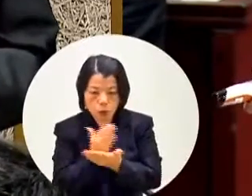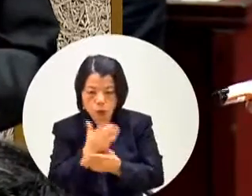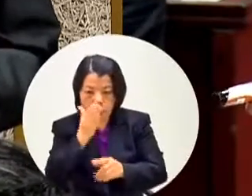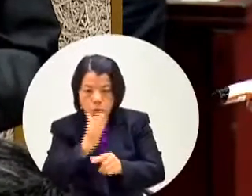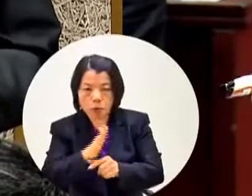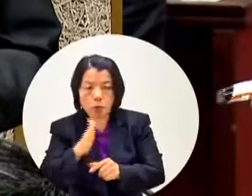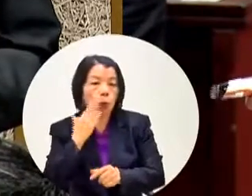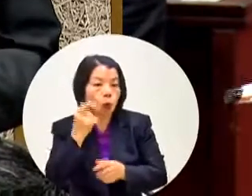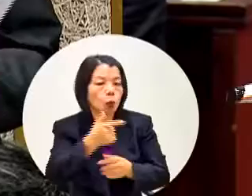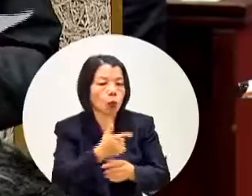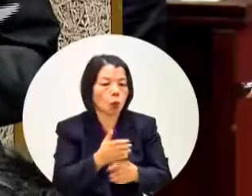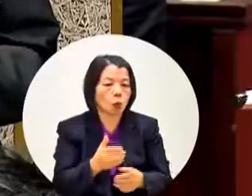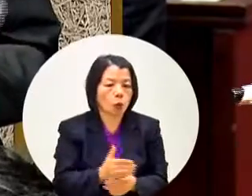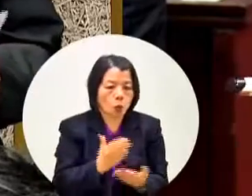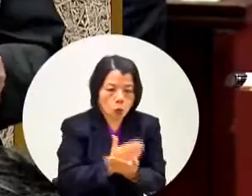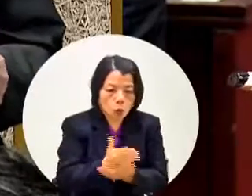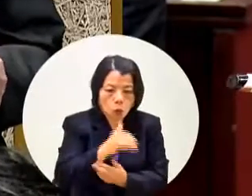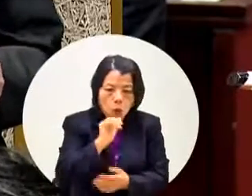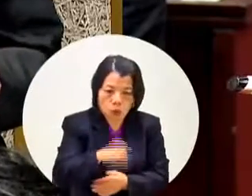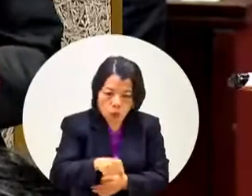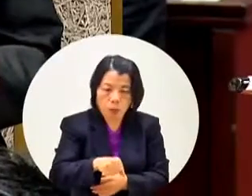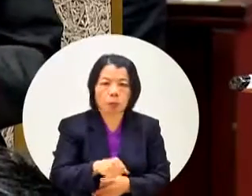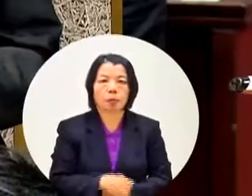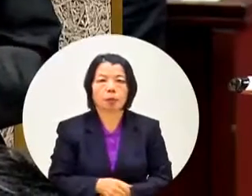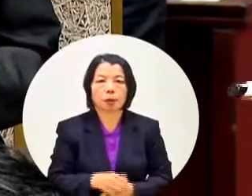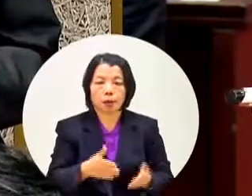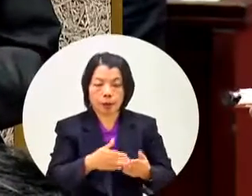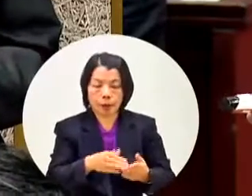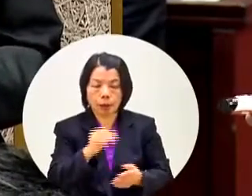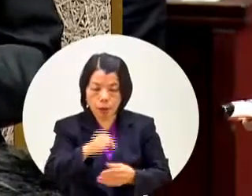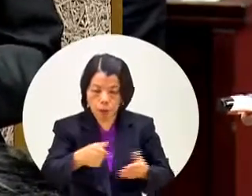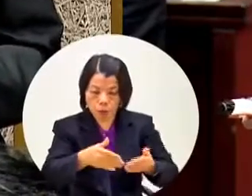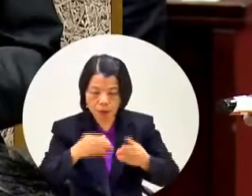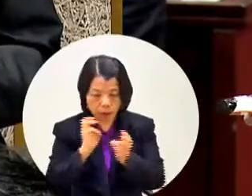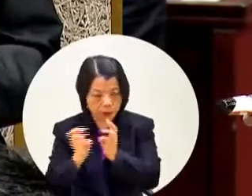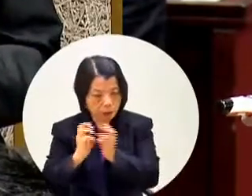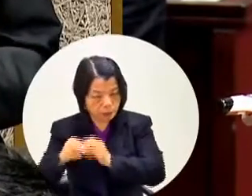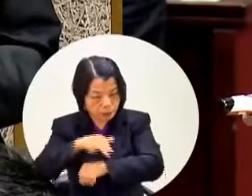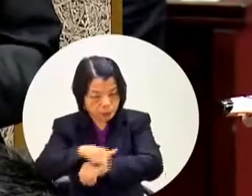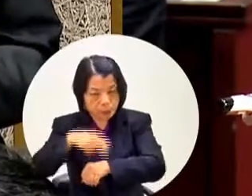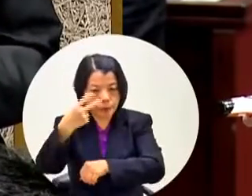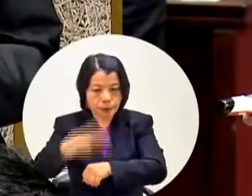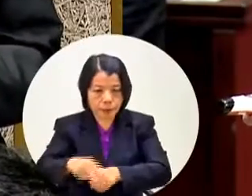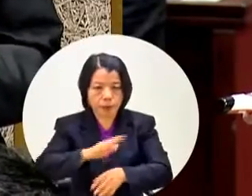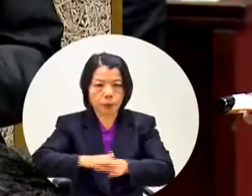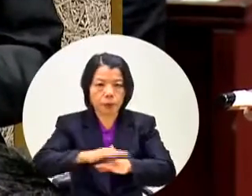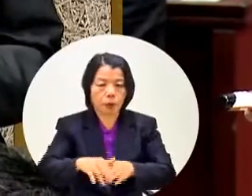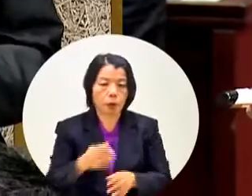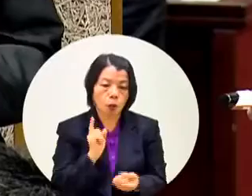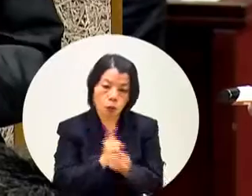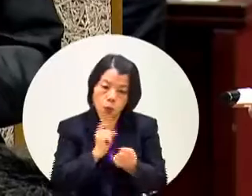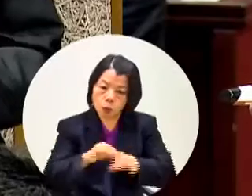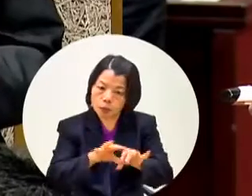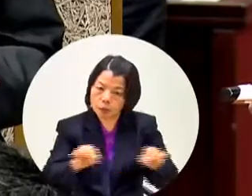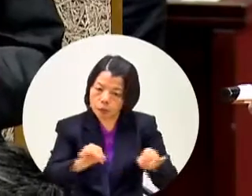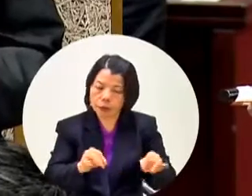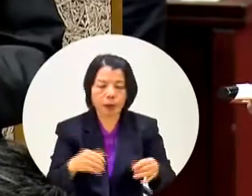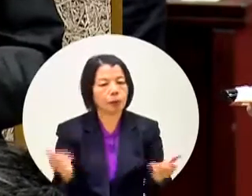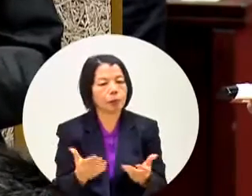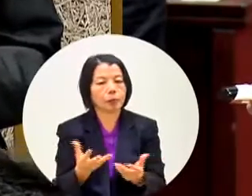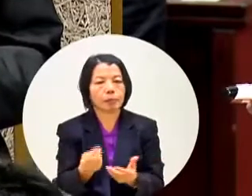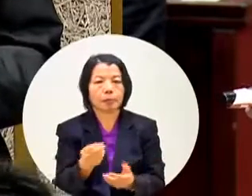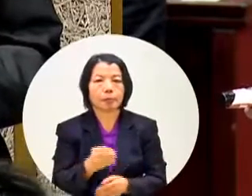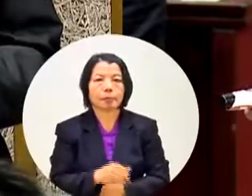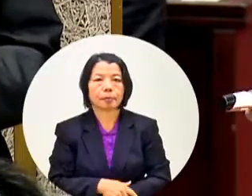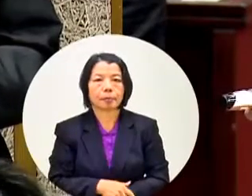才议员讲的所谓的友情路跟大寮路哈，这种中央营建署给咱补助哦。那目前依照我们的程